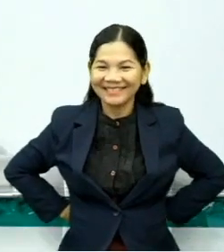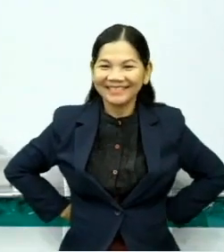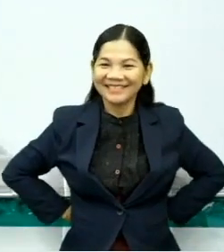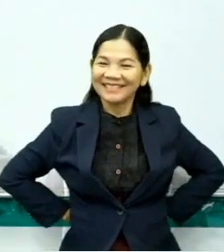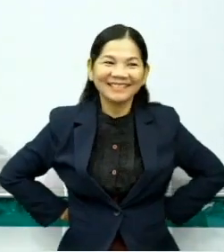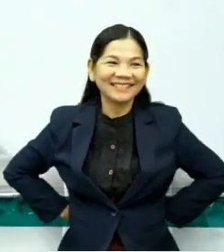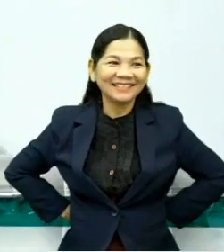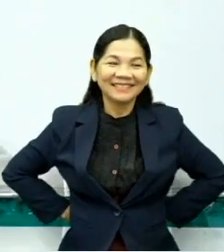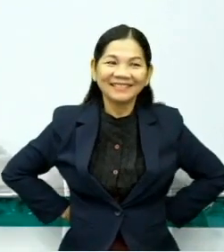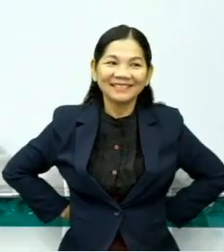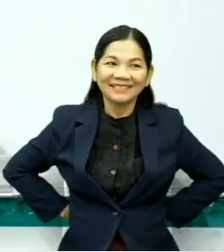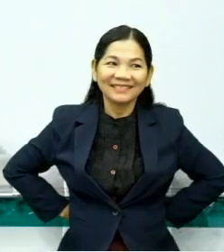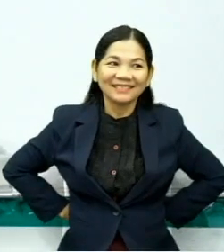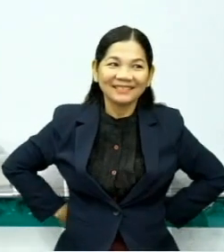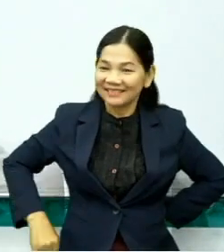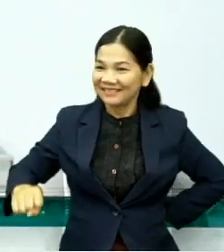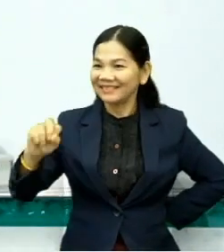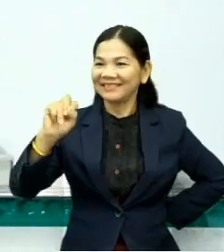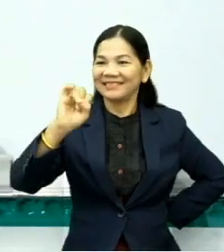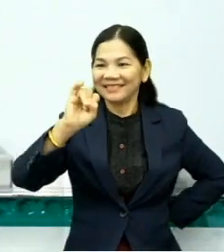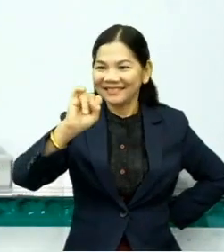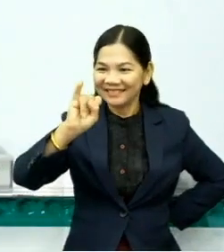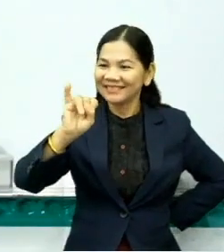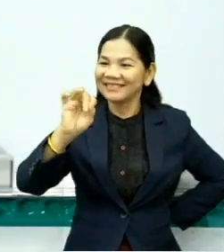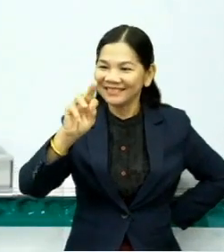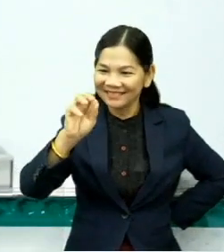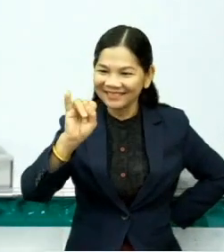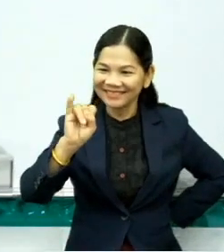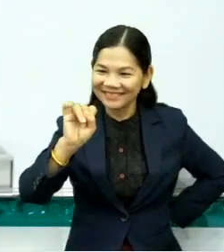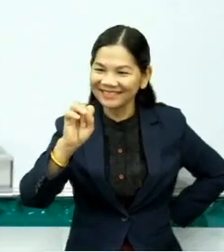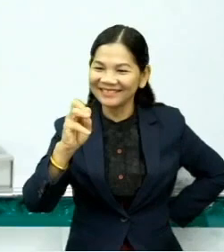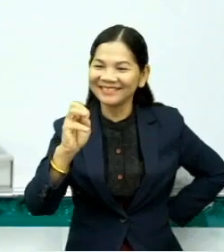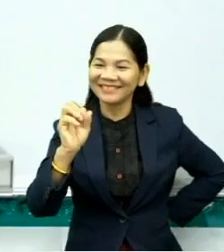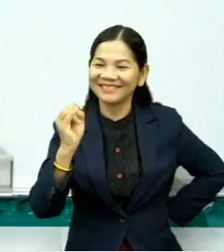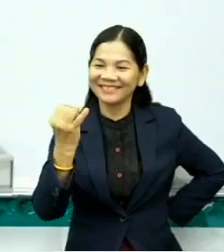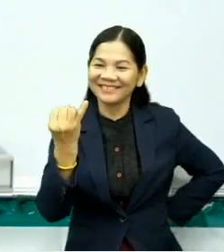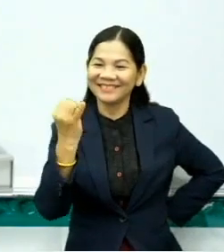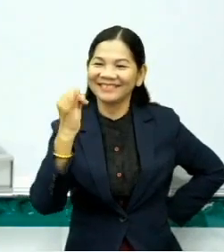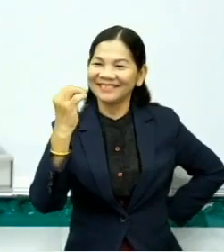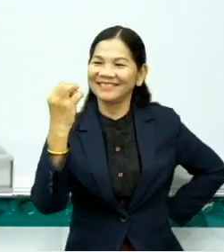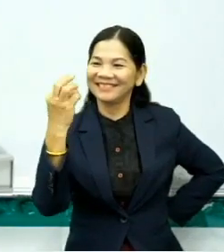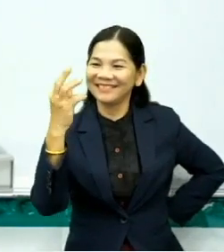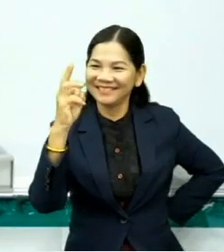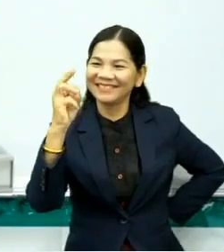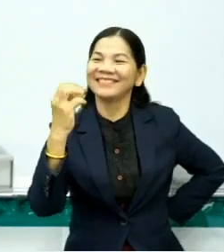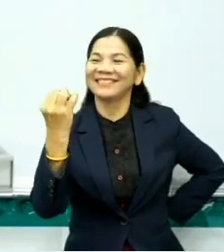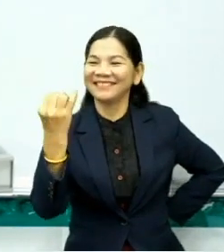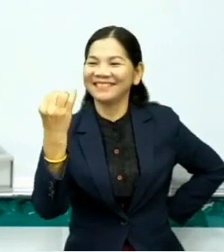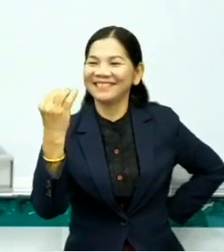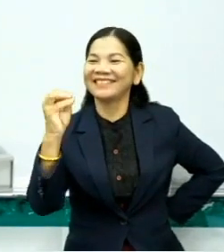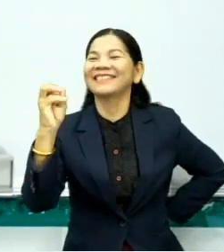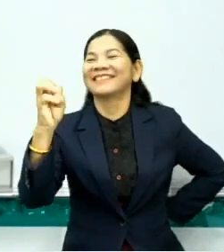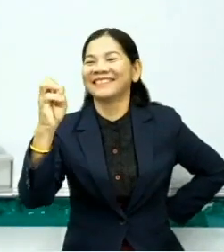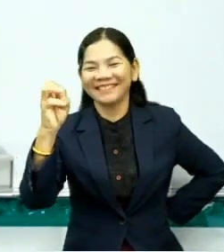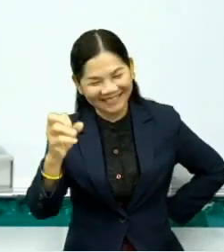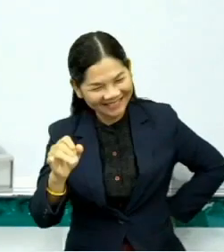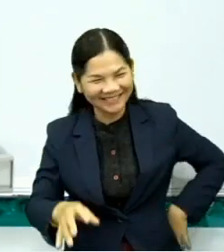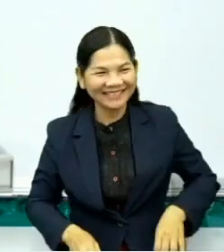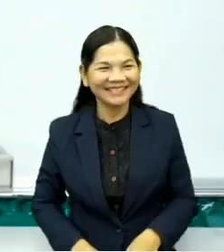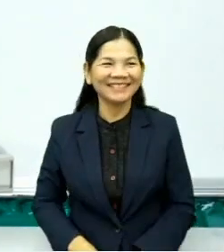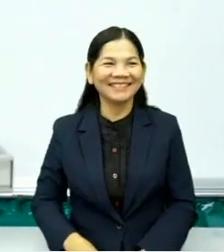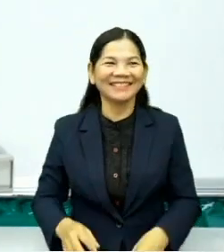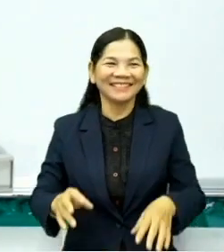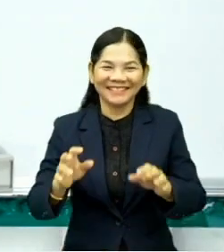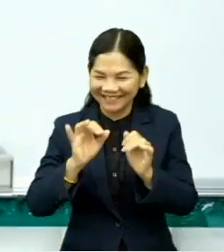នៅឯណានៅឯណាញ់នៅឯណាញ់សុខសប្បាយ